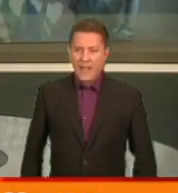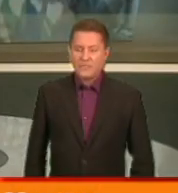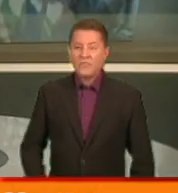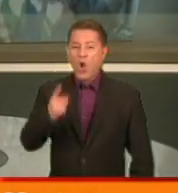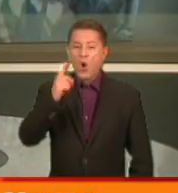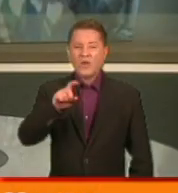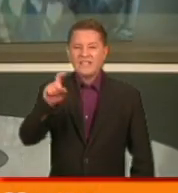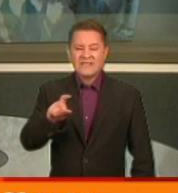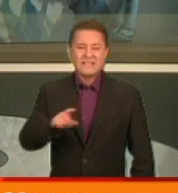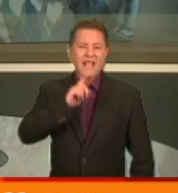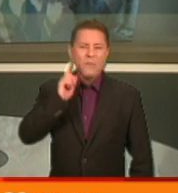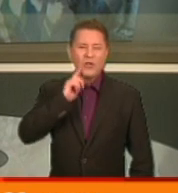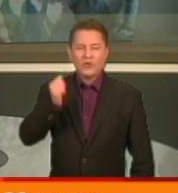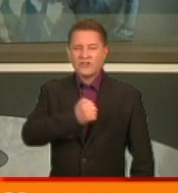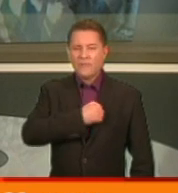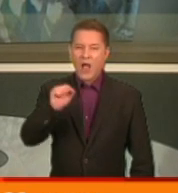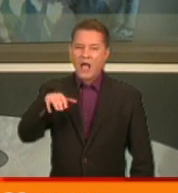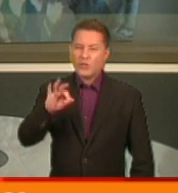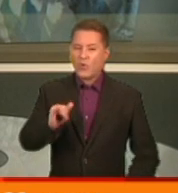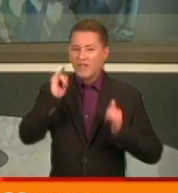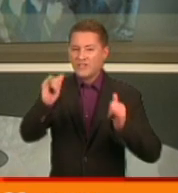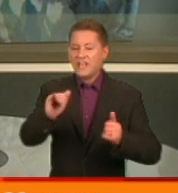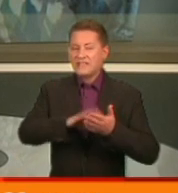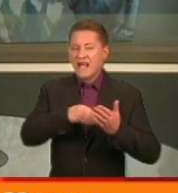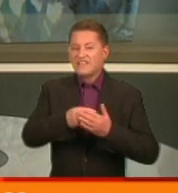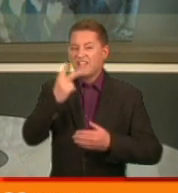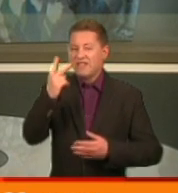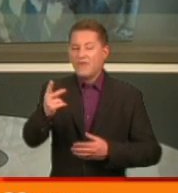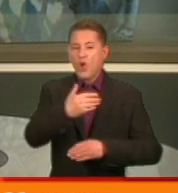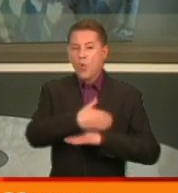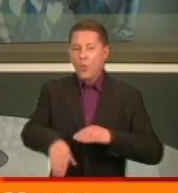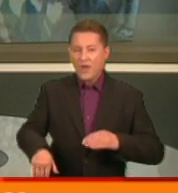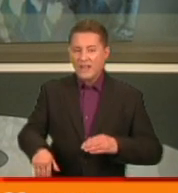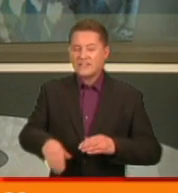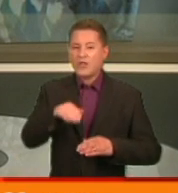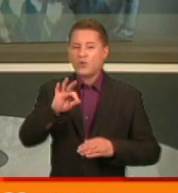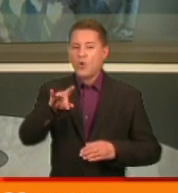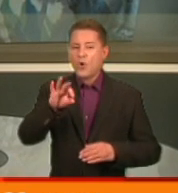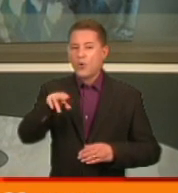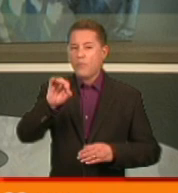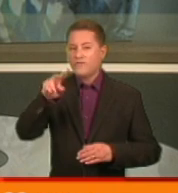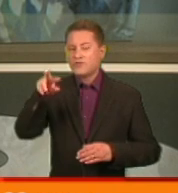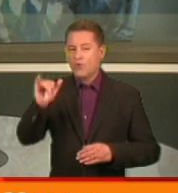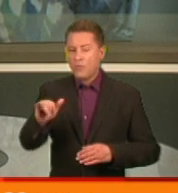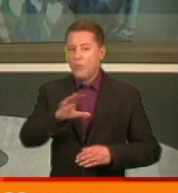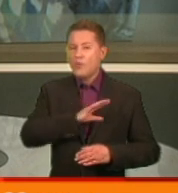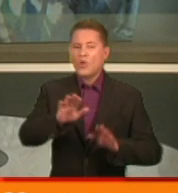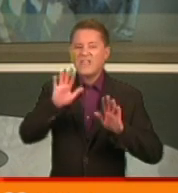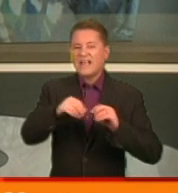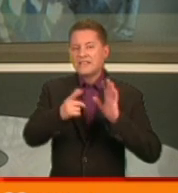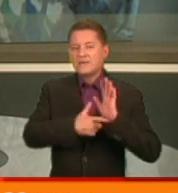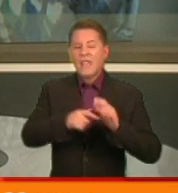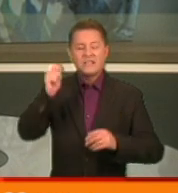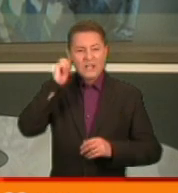Один із наймолодших воїнів АТО. На його честь названо дві вулиці. Георгієві Тороповському з Києва було всього 17, коли